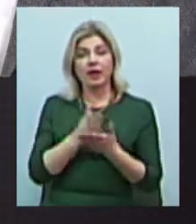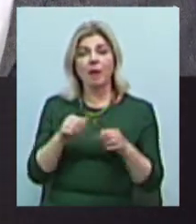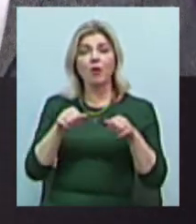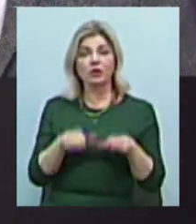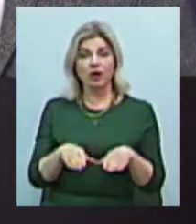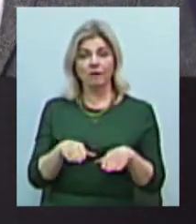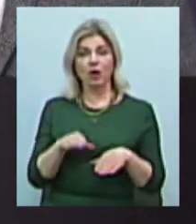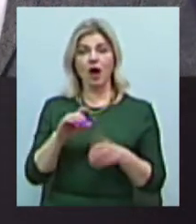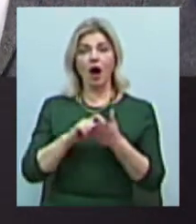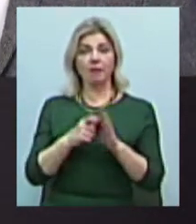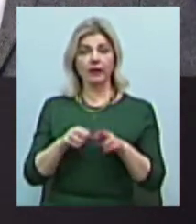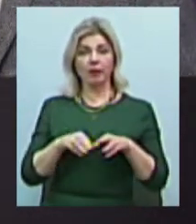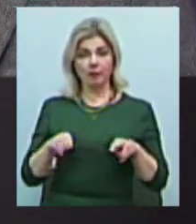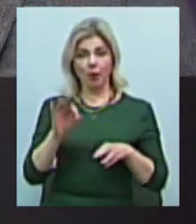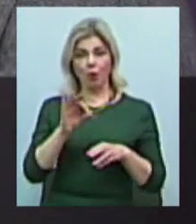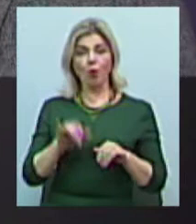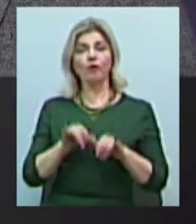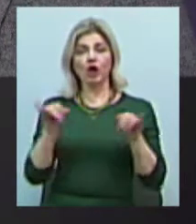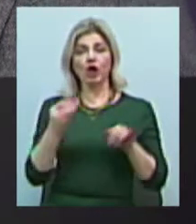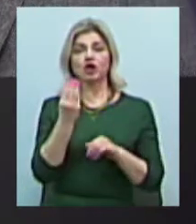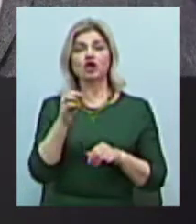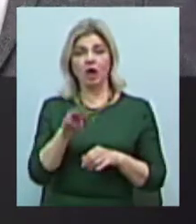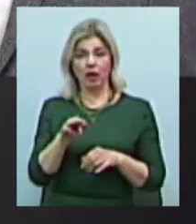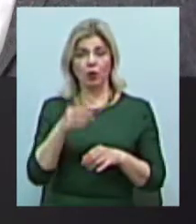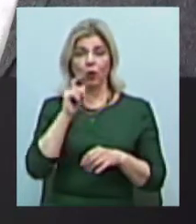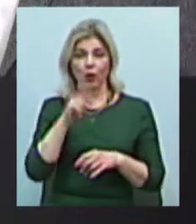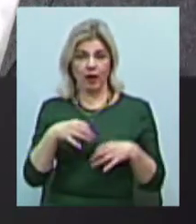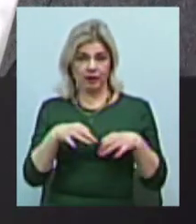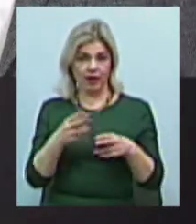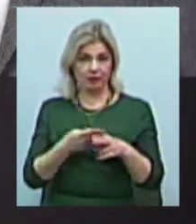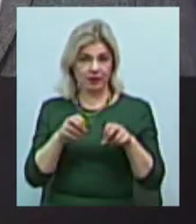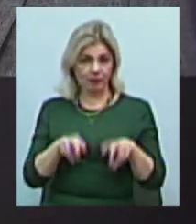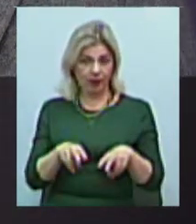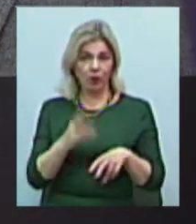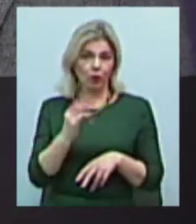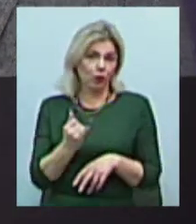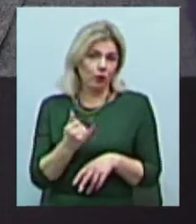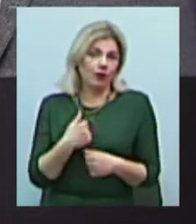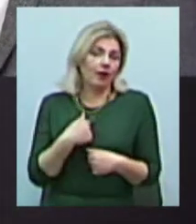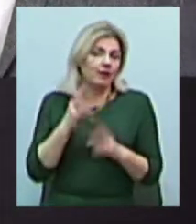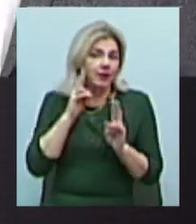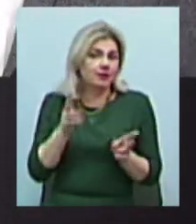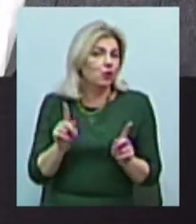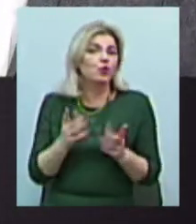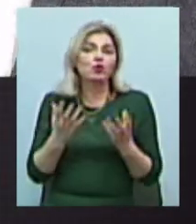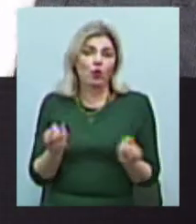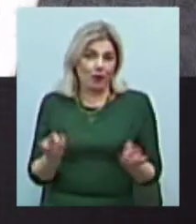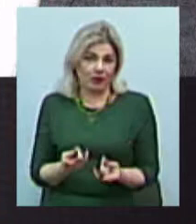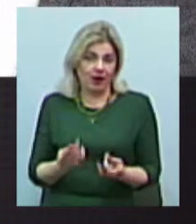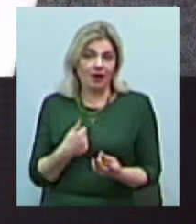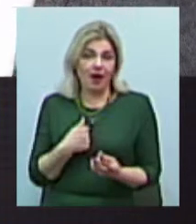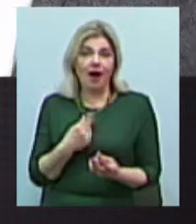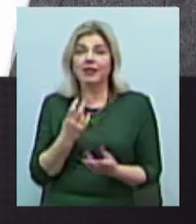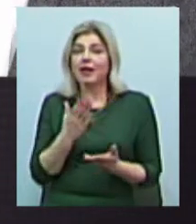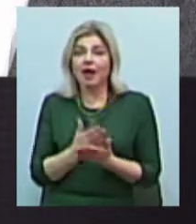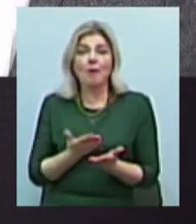проєкт постанови Кабміну про збільшення штату Укртрансбезпеки. Ну, я не знаю, що ще потрібно. Я просто поясню, я не